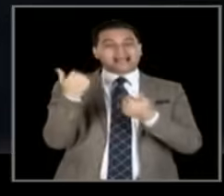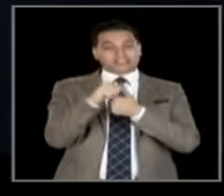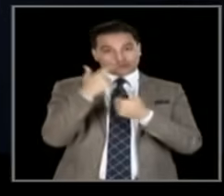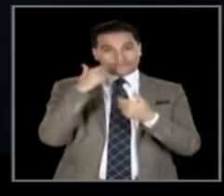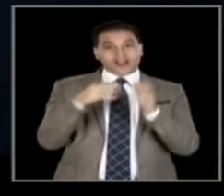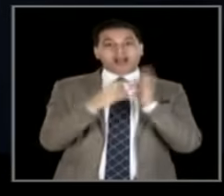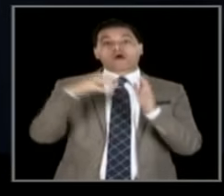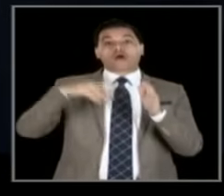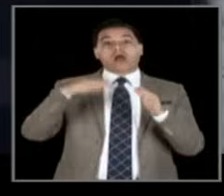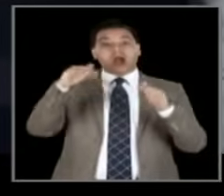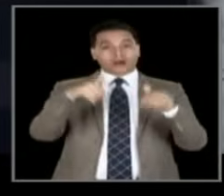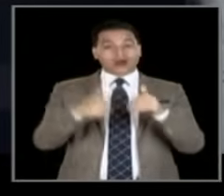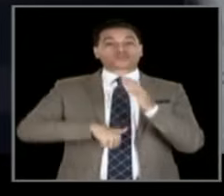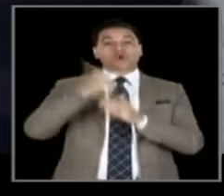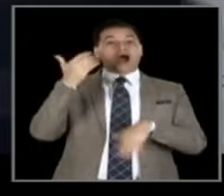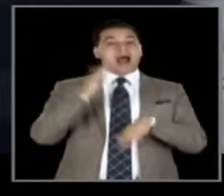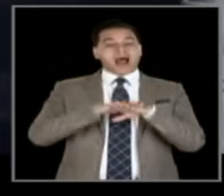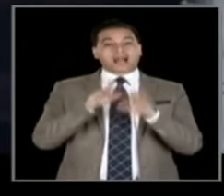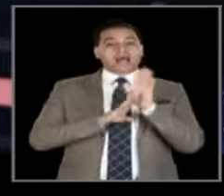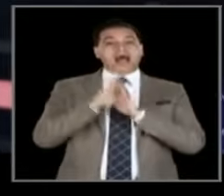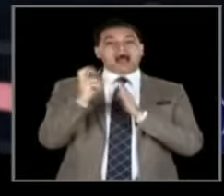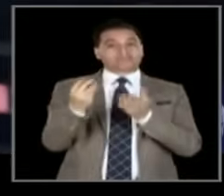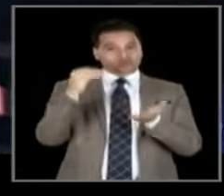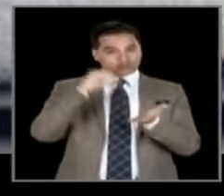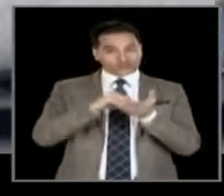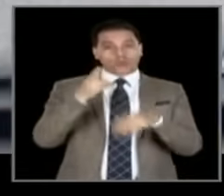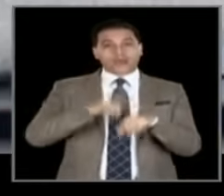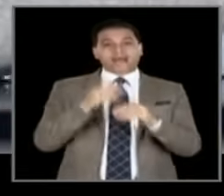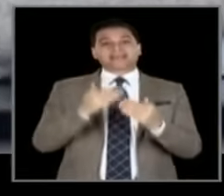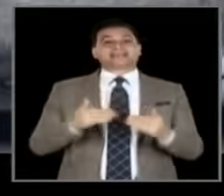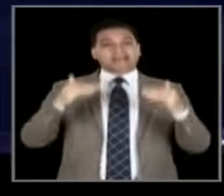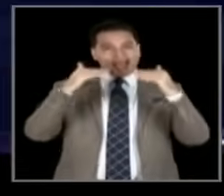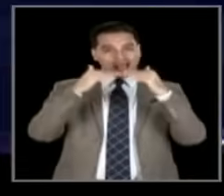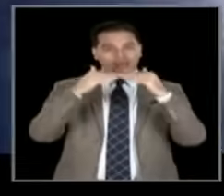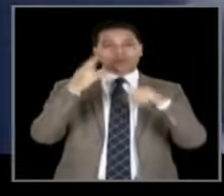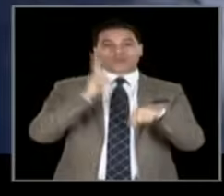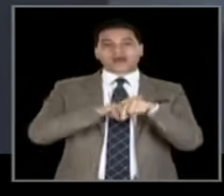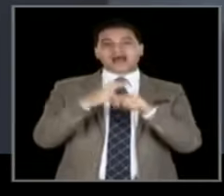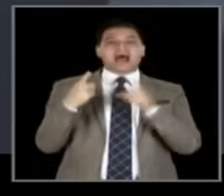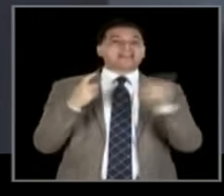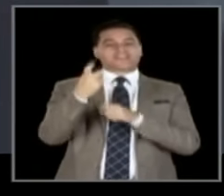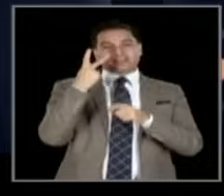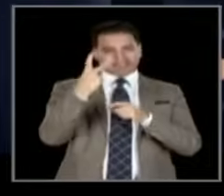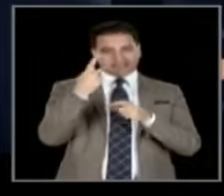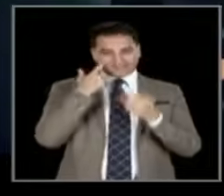جامعه القاهره نجحت في الحصول على 25 نقطه والتعادل الهدف